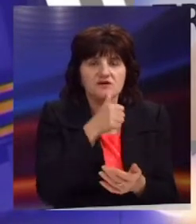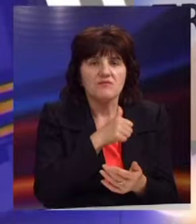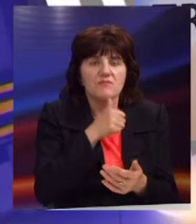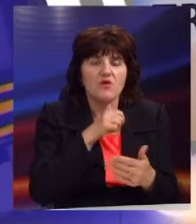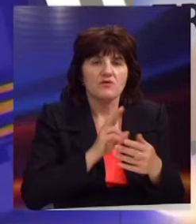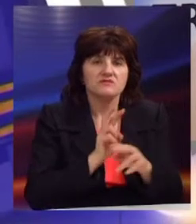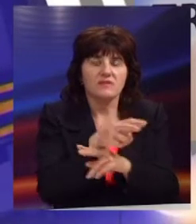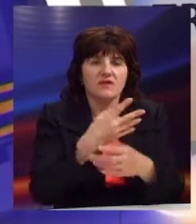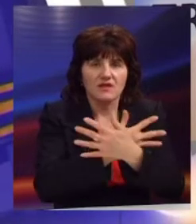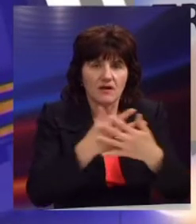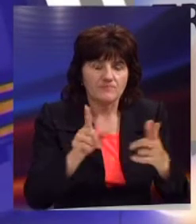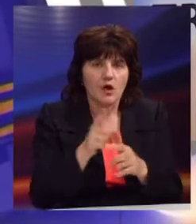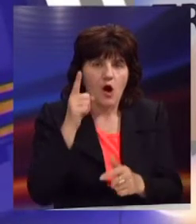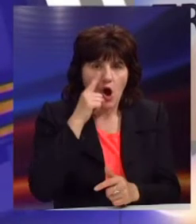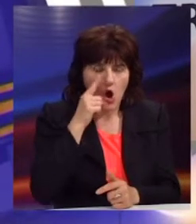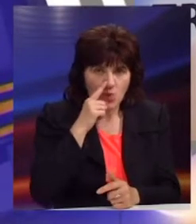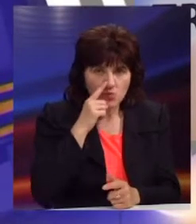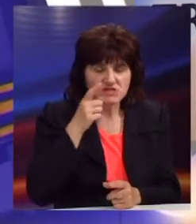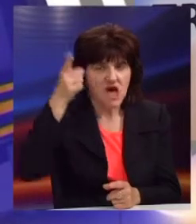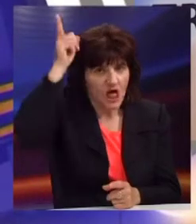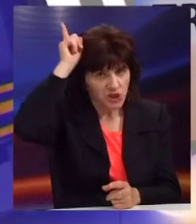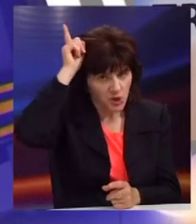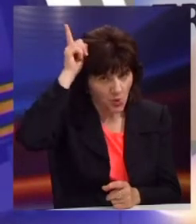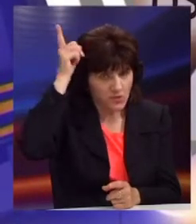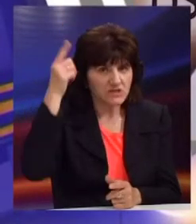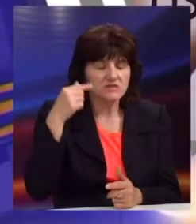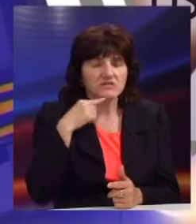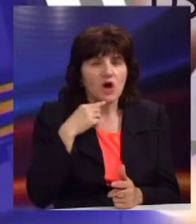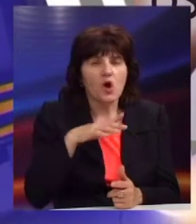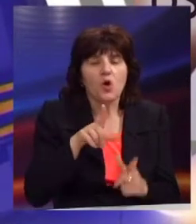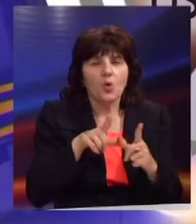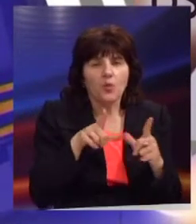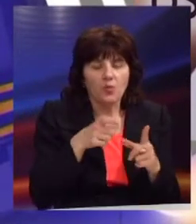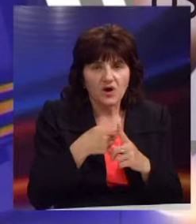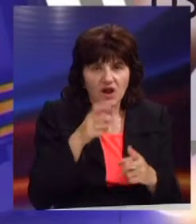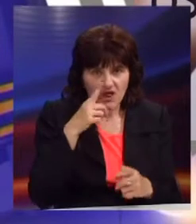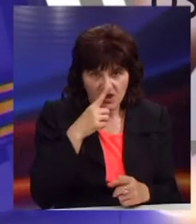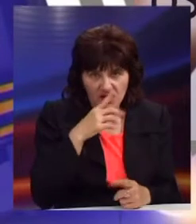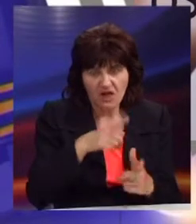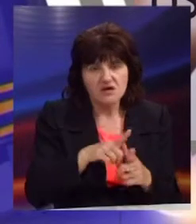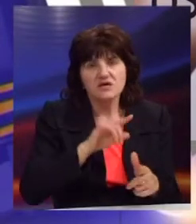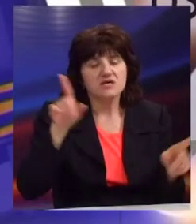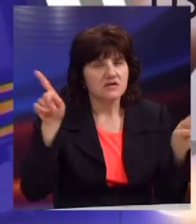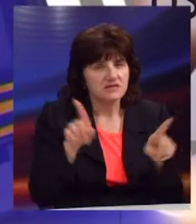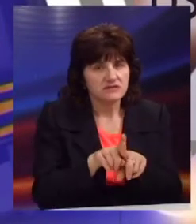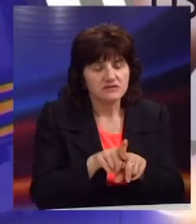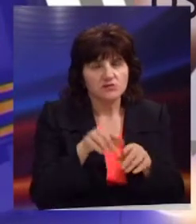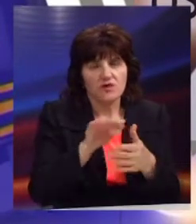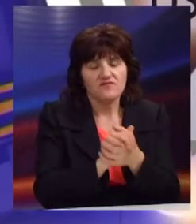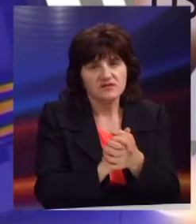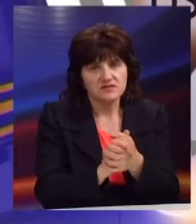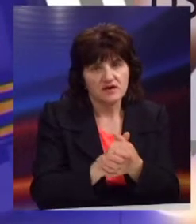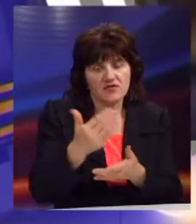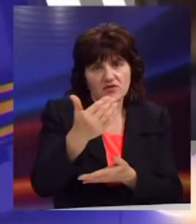su Rusija, Belorusija, Kazahstan, Turska, a od skoro i Ukrajina. Međutim, iz određenih razloga takve saradnje i